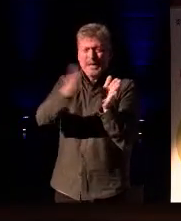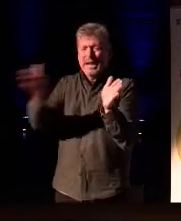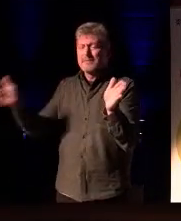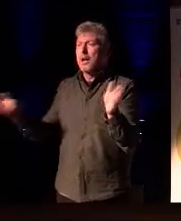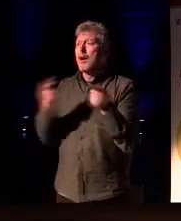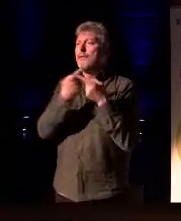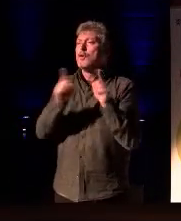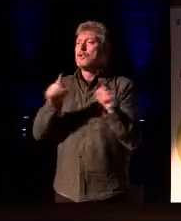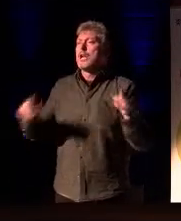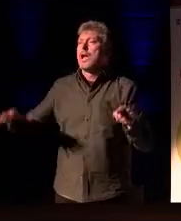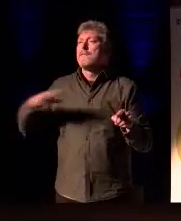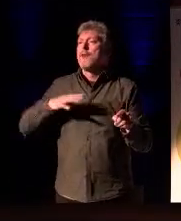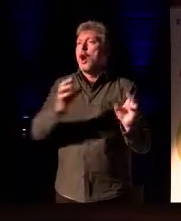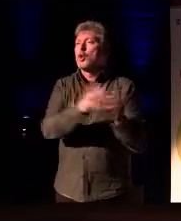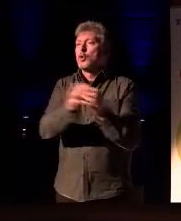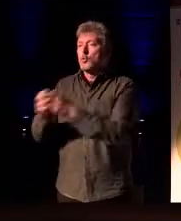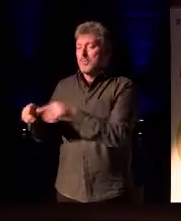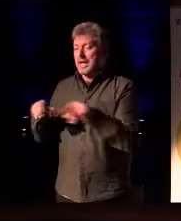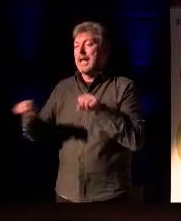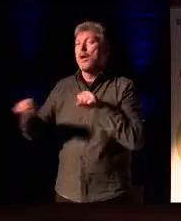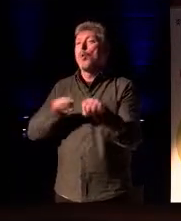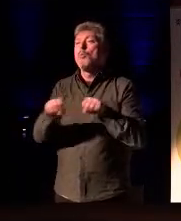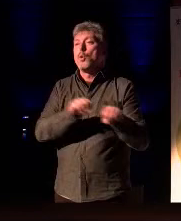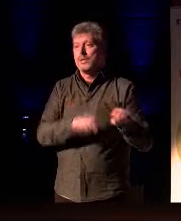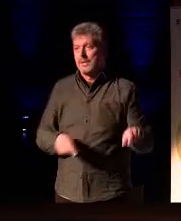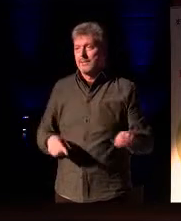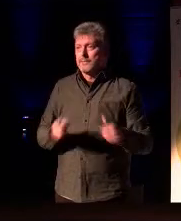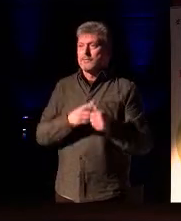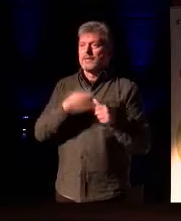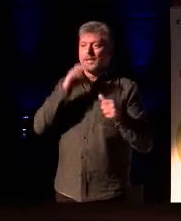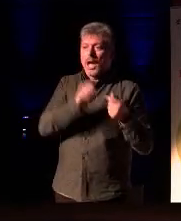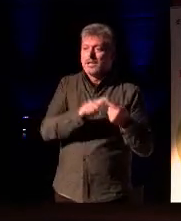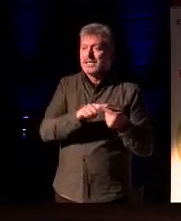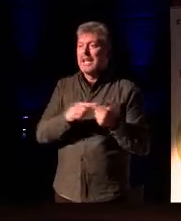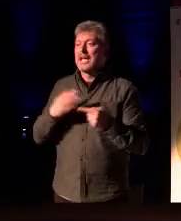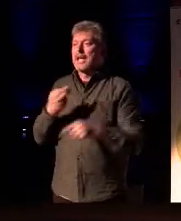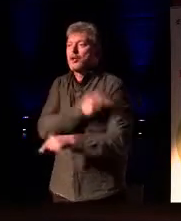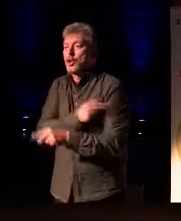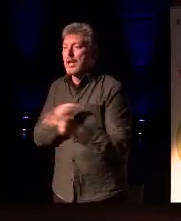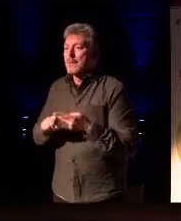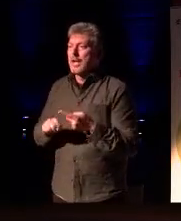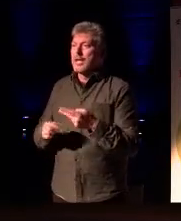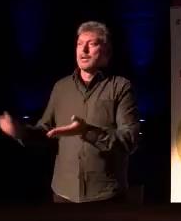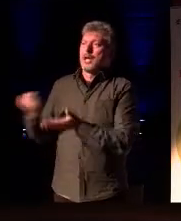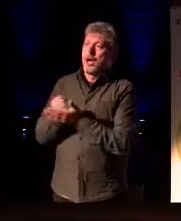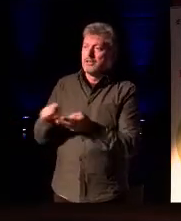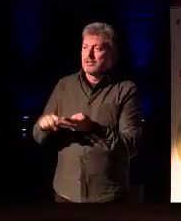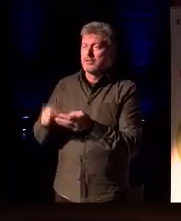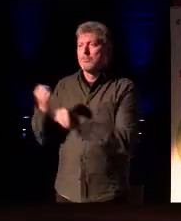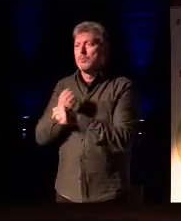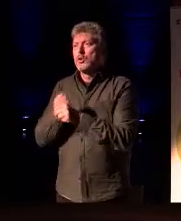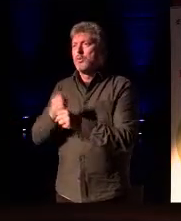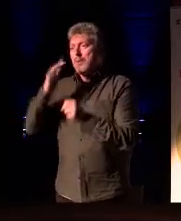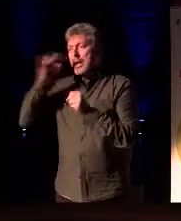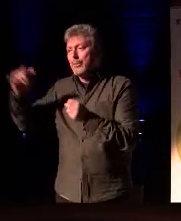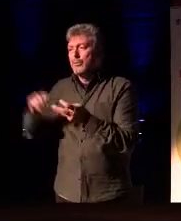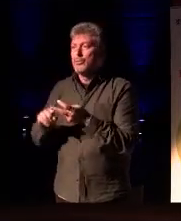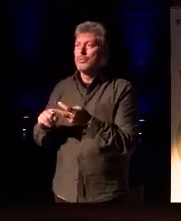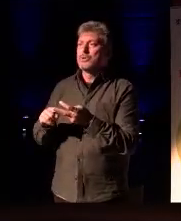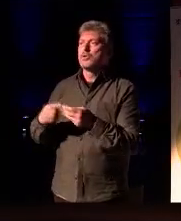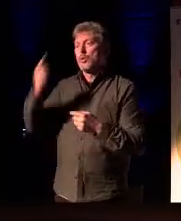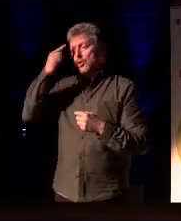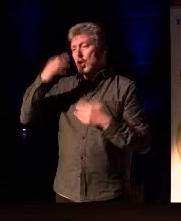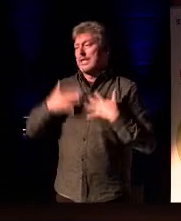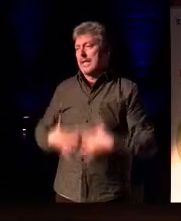av ulike faggrupper I kommunene. Fra tannleger til sykepleiere til ansatte som jobber med rus og